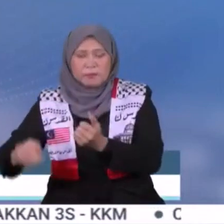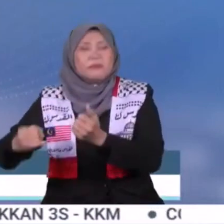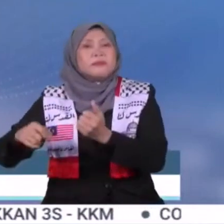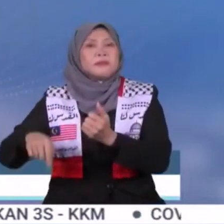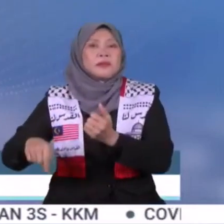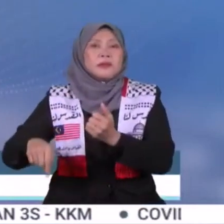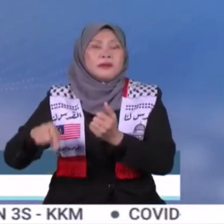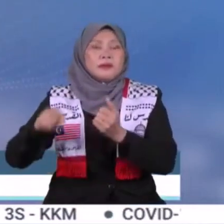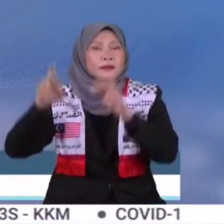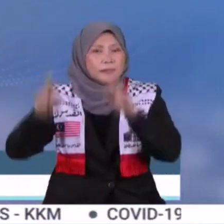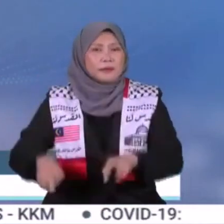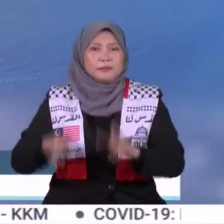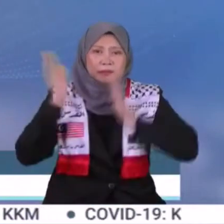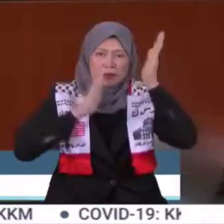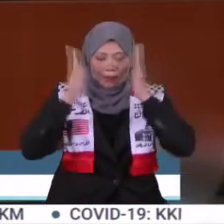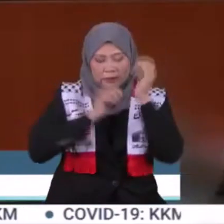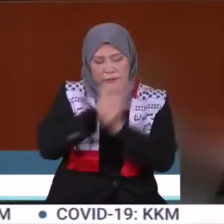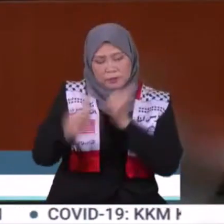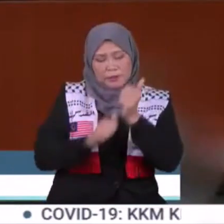secara